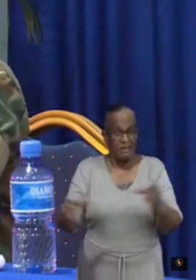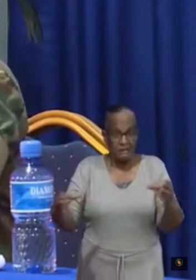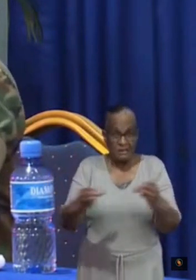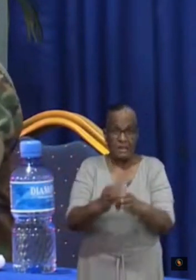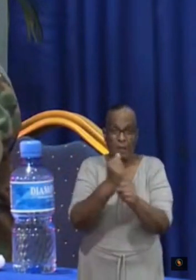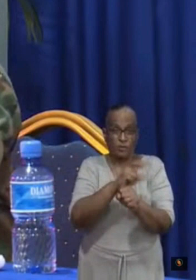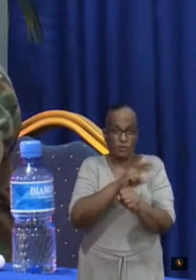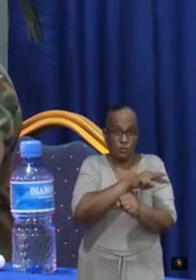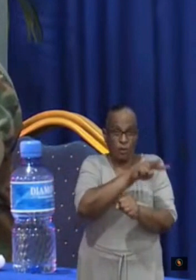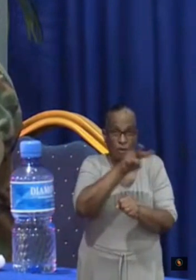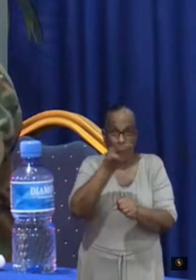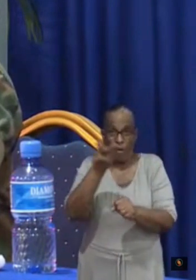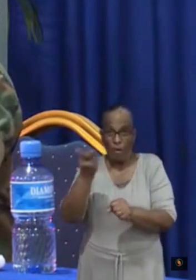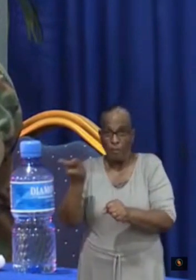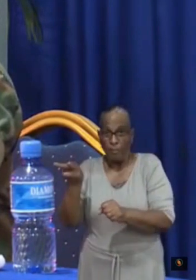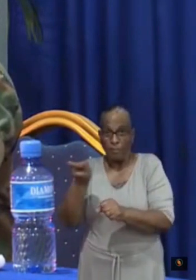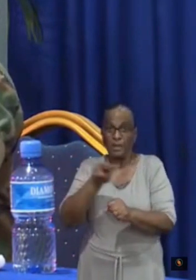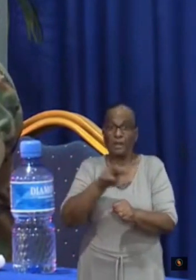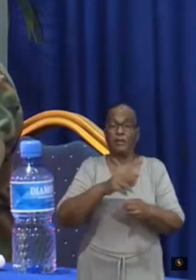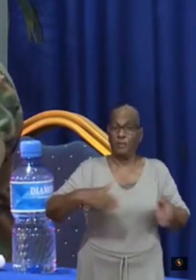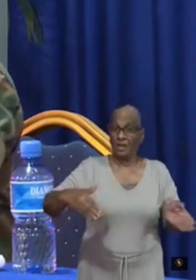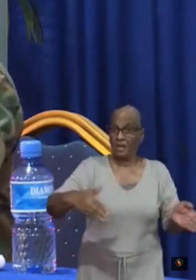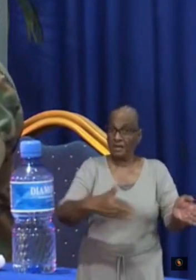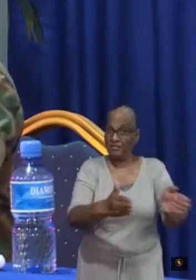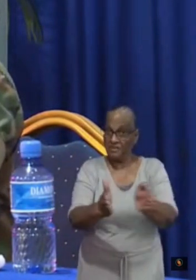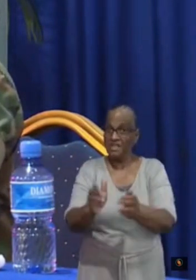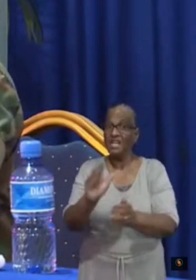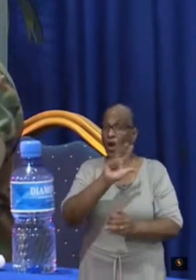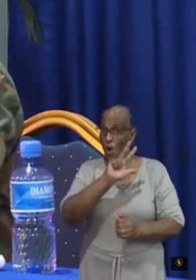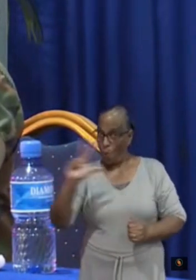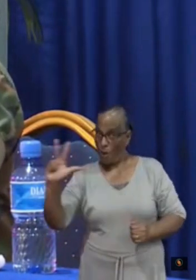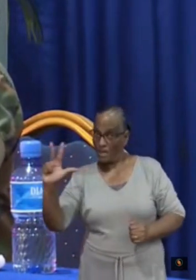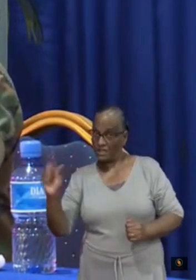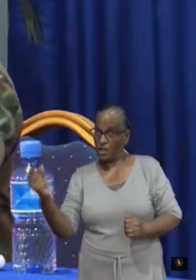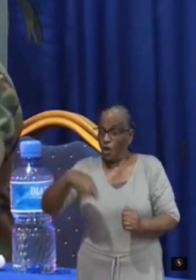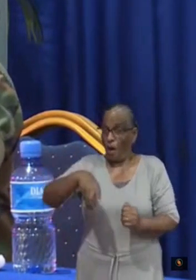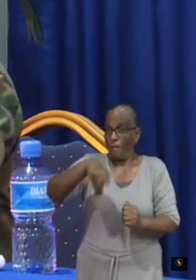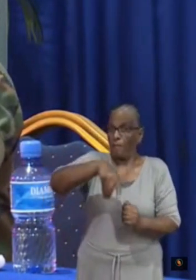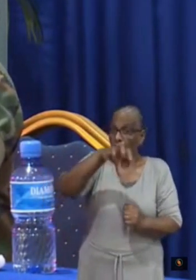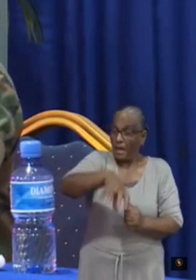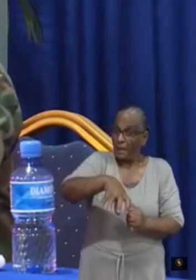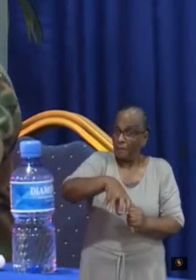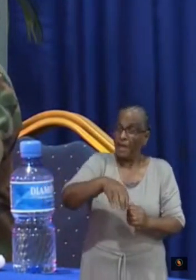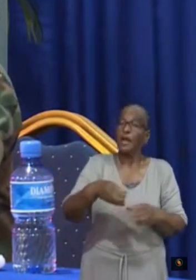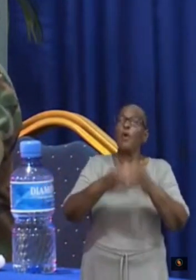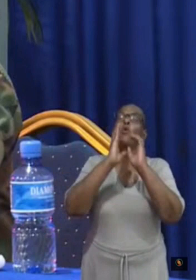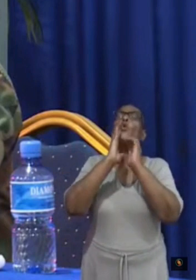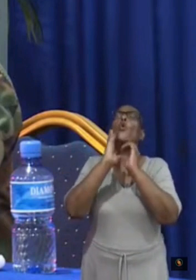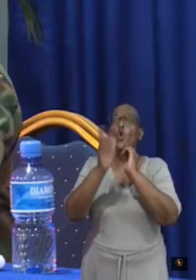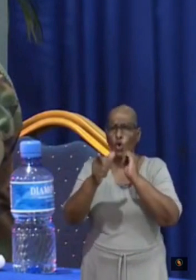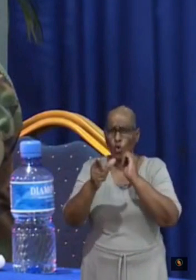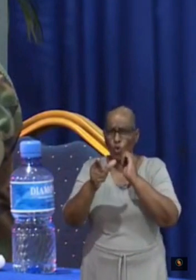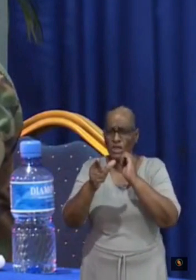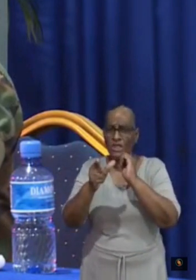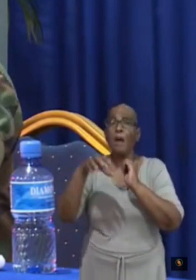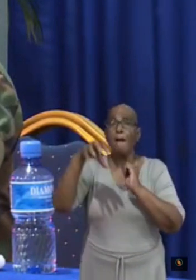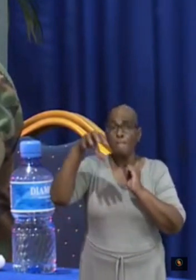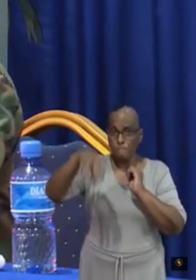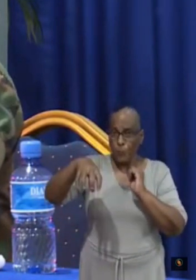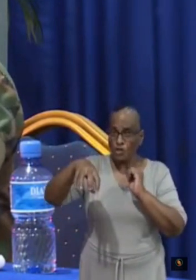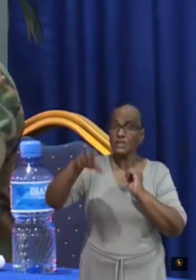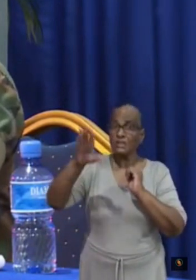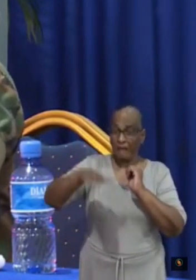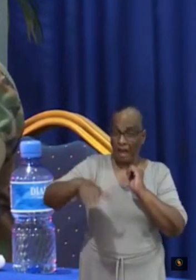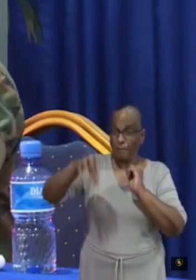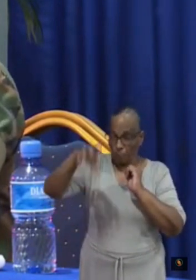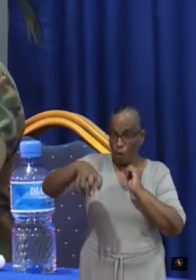uitgevoerd. Als we komen richting, vanuit het westen richting Paramaribo, dan hebben we de Burnside. Die post is een bestaande